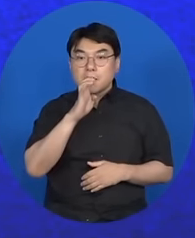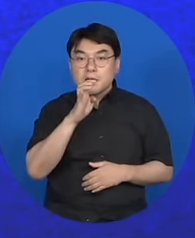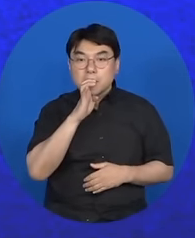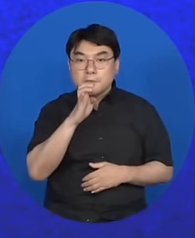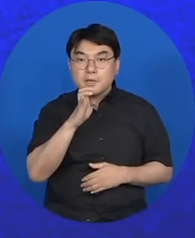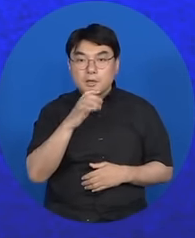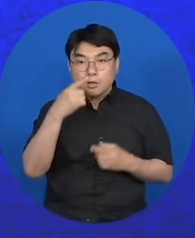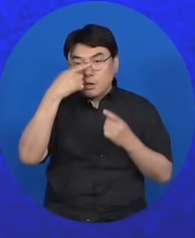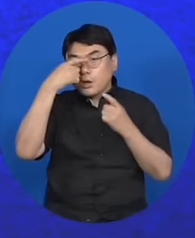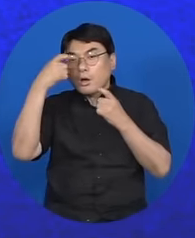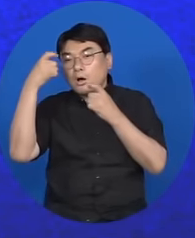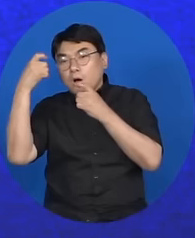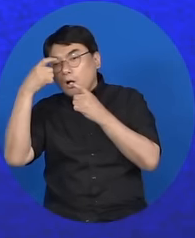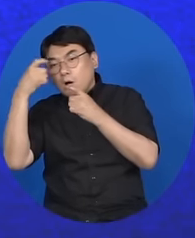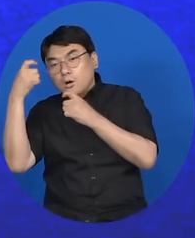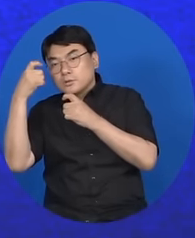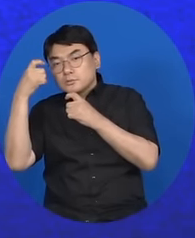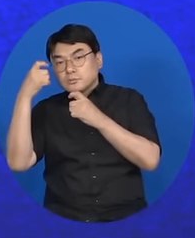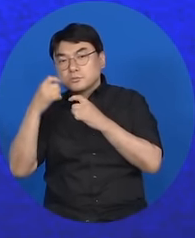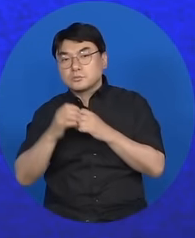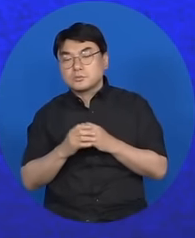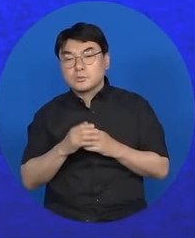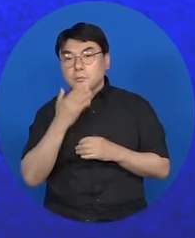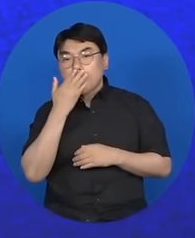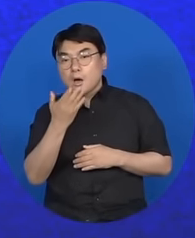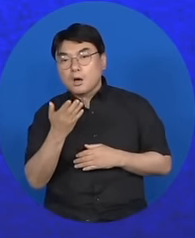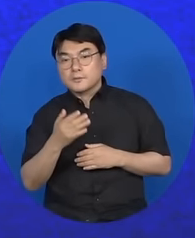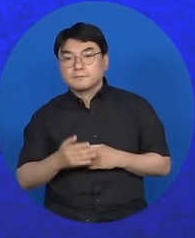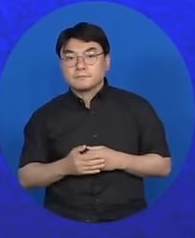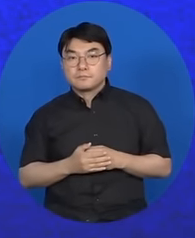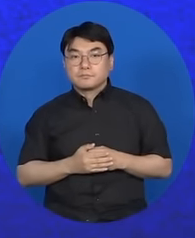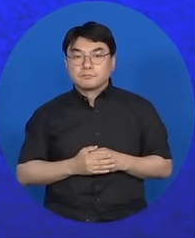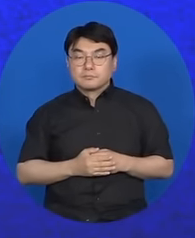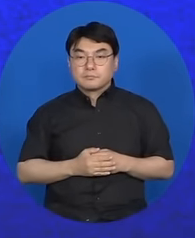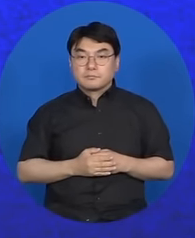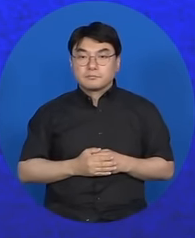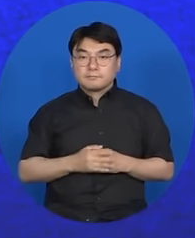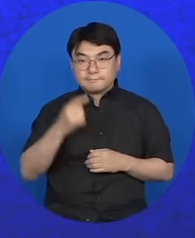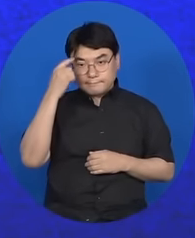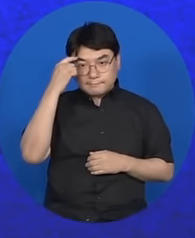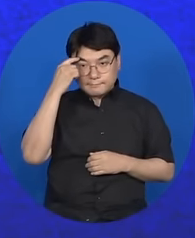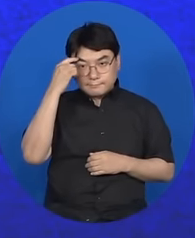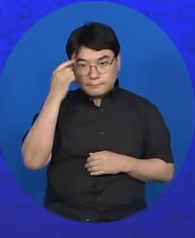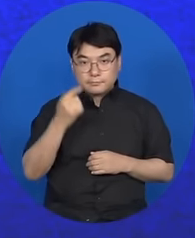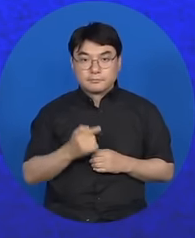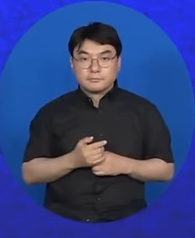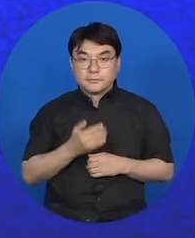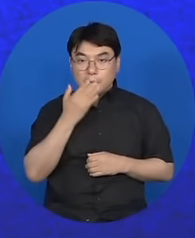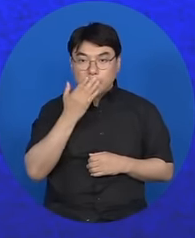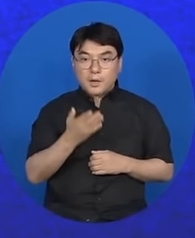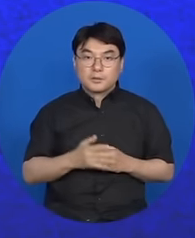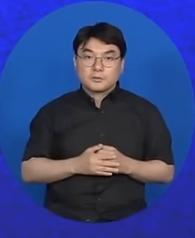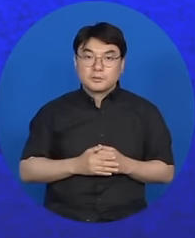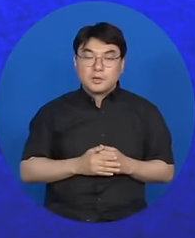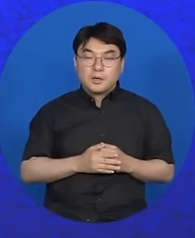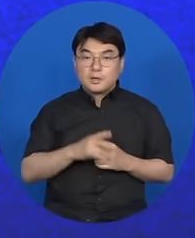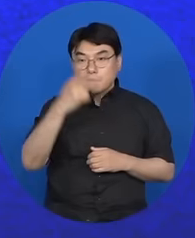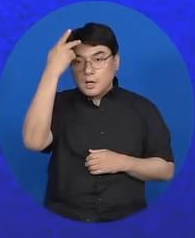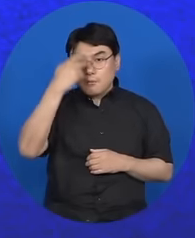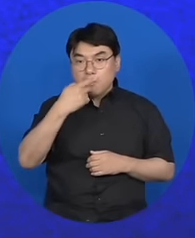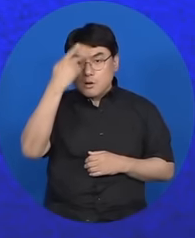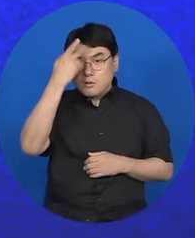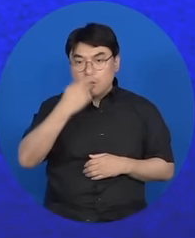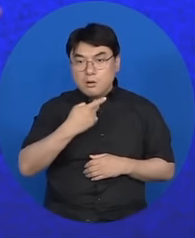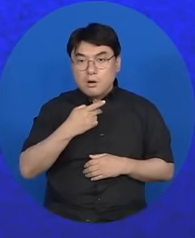유혹에 노출될 수 있었다는 것을 충분히 상상해 볼 수 있었습니다. 이런 사마리아 지역에 가서 복음을 전해